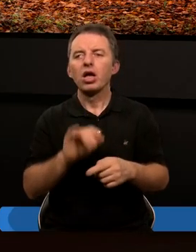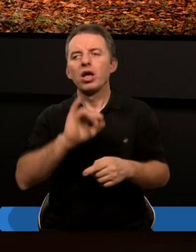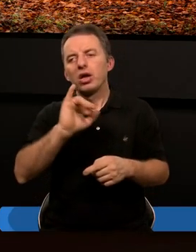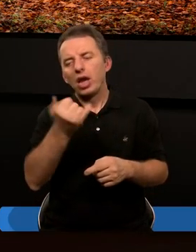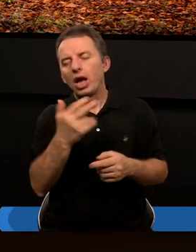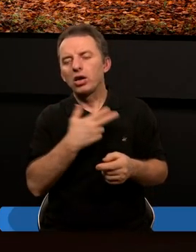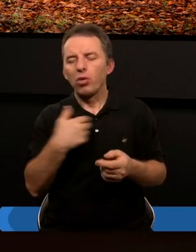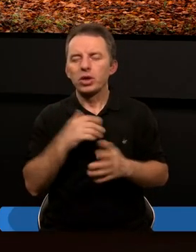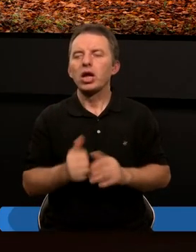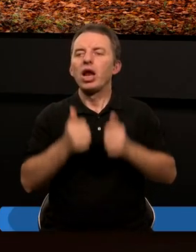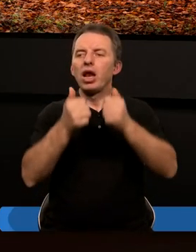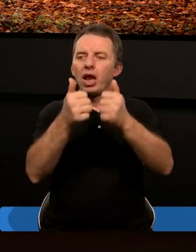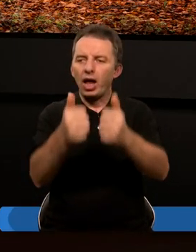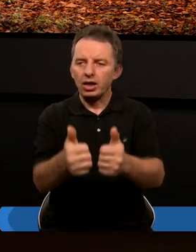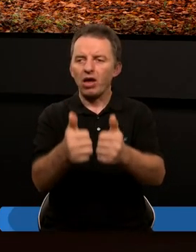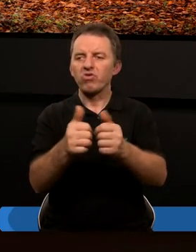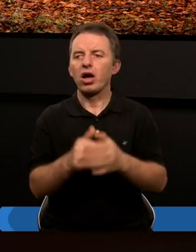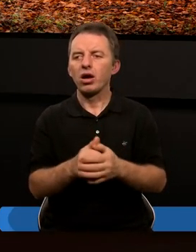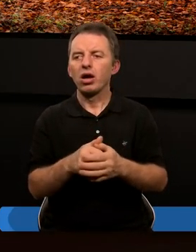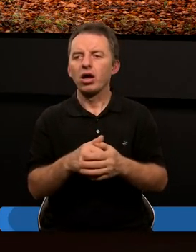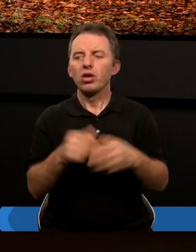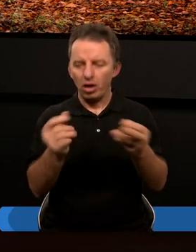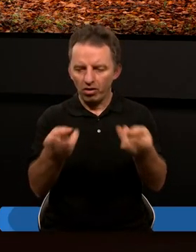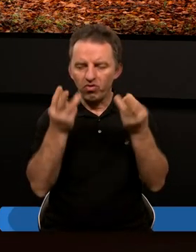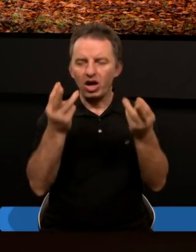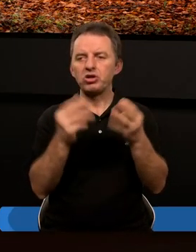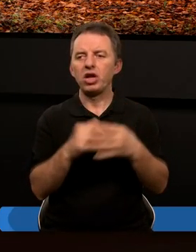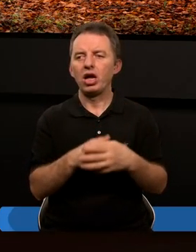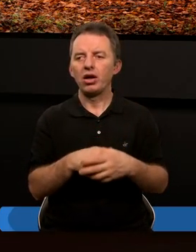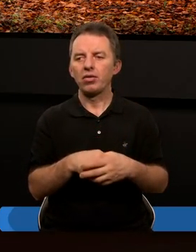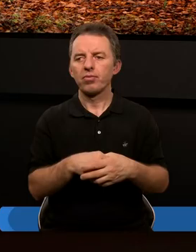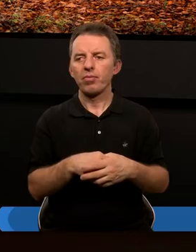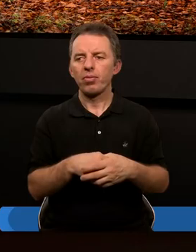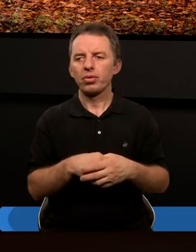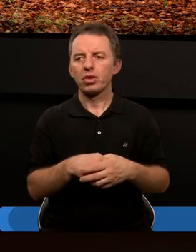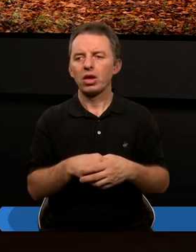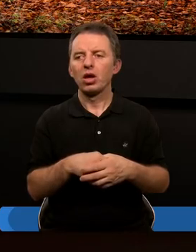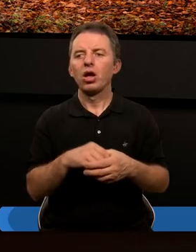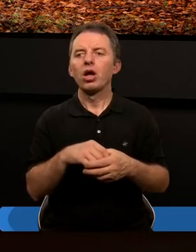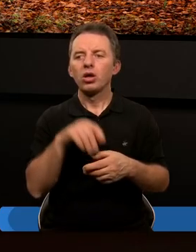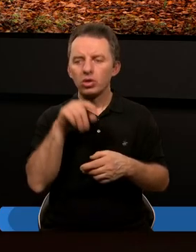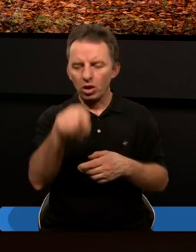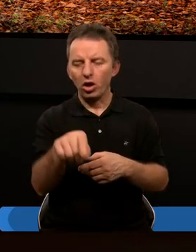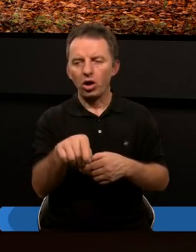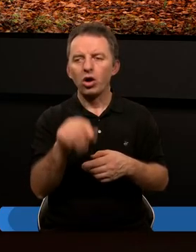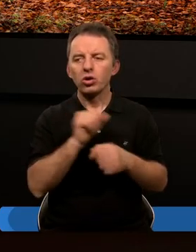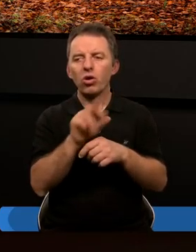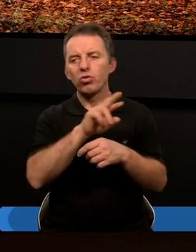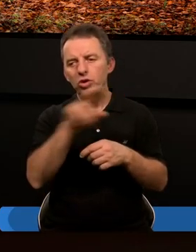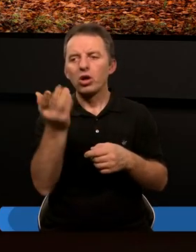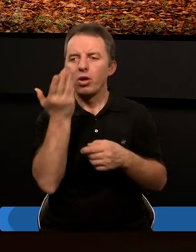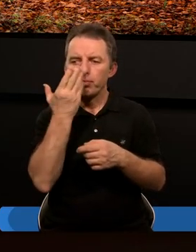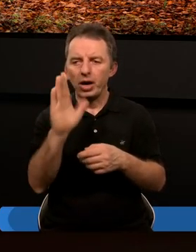nastawiamy, co jest dla nas ważne. Są to rzeczy bardzo